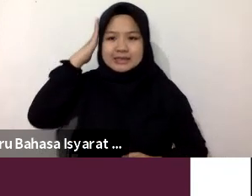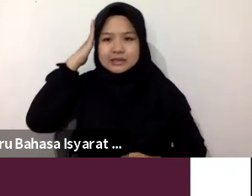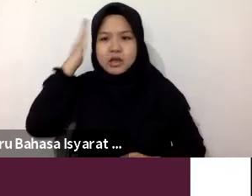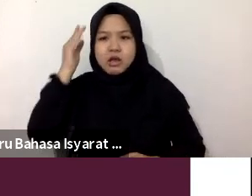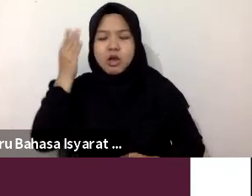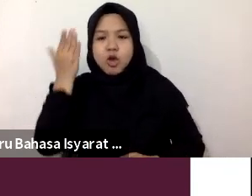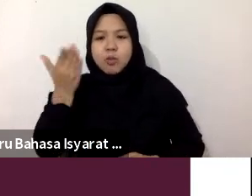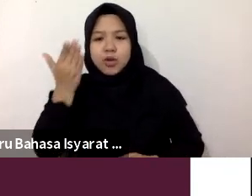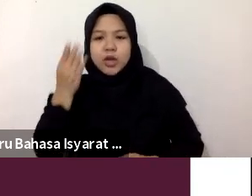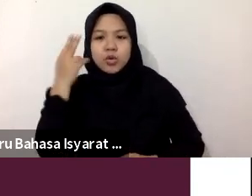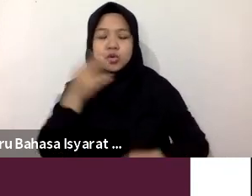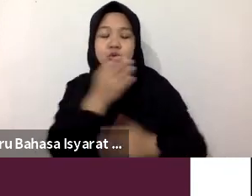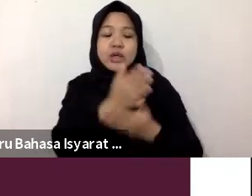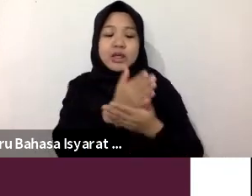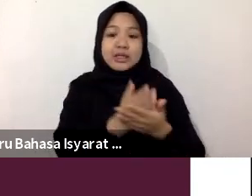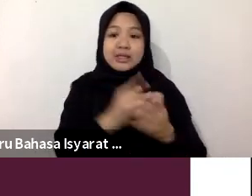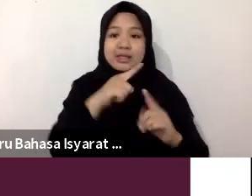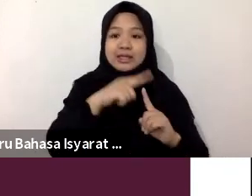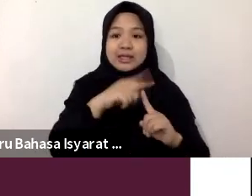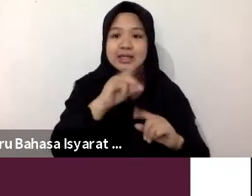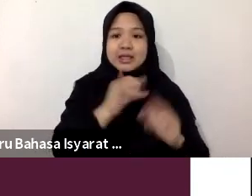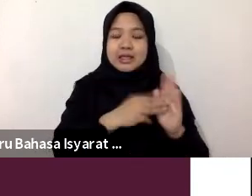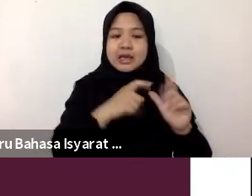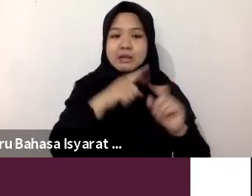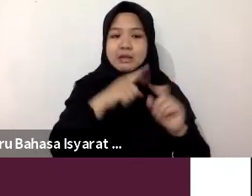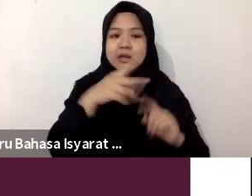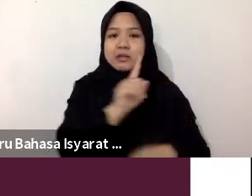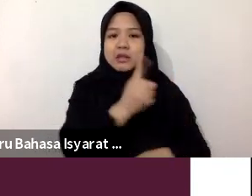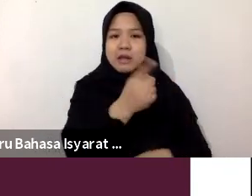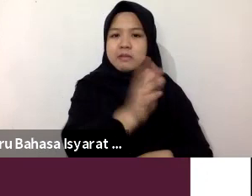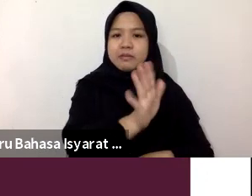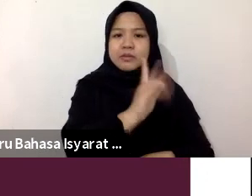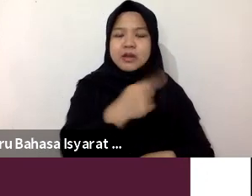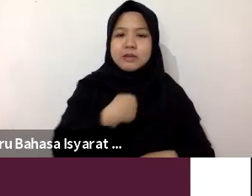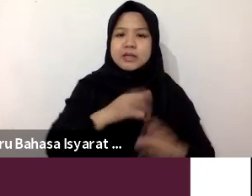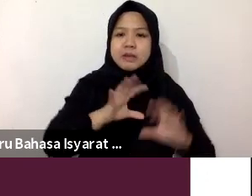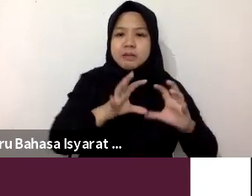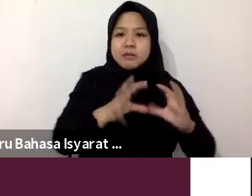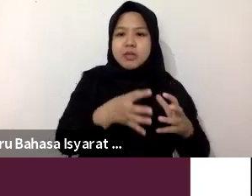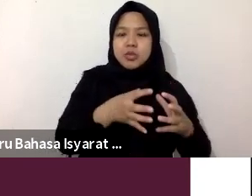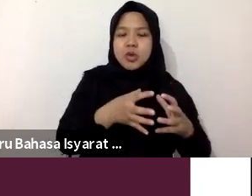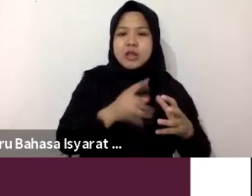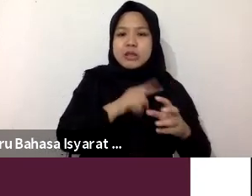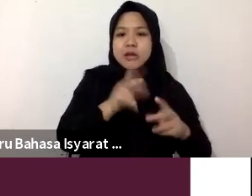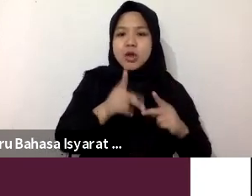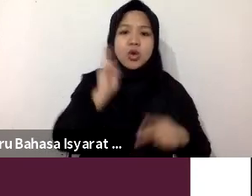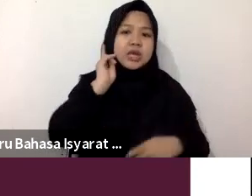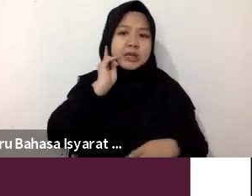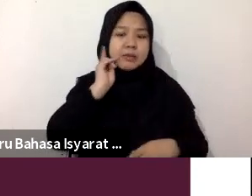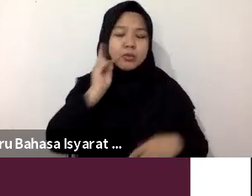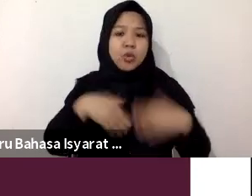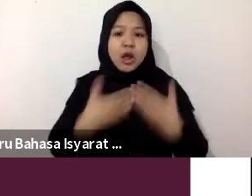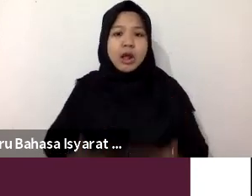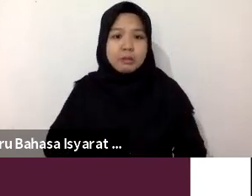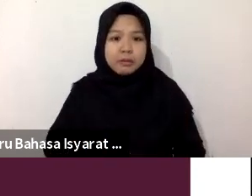untuk trimester pertama memang tidak disarankan gitu karena di situ masih ada pembentukan, tetapi kalau misalnya ibu hamil ini dicurigai